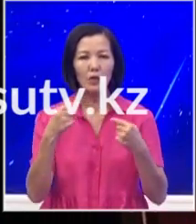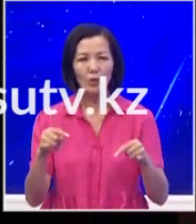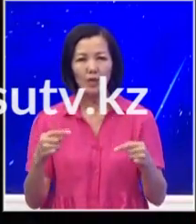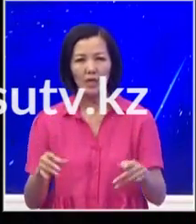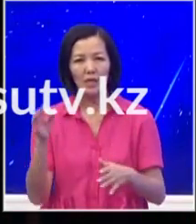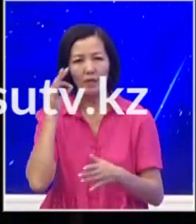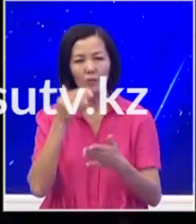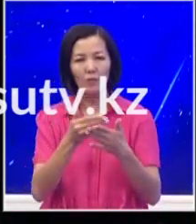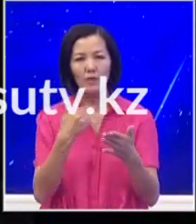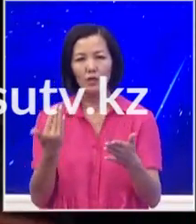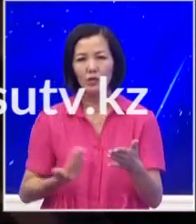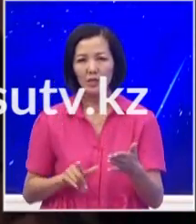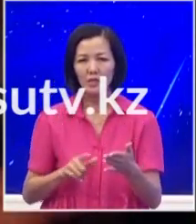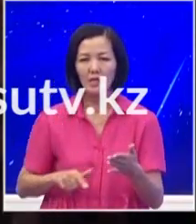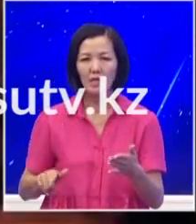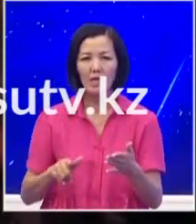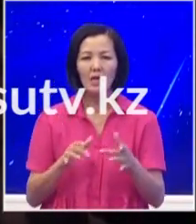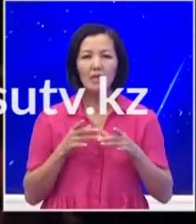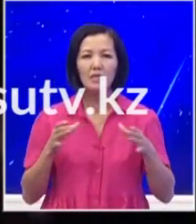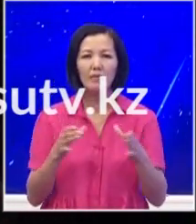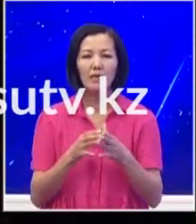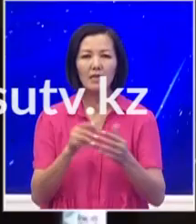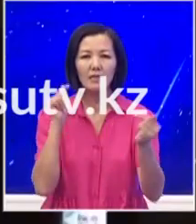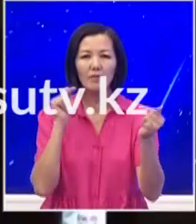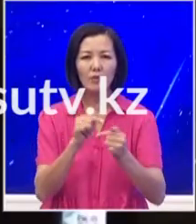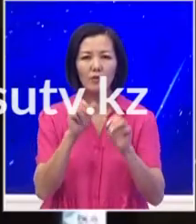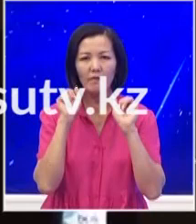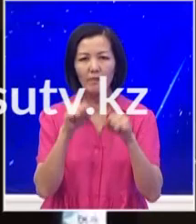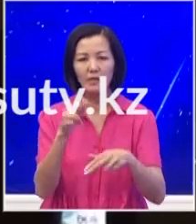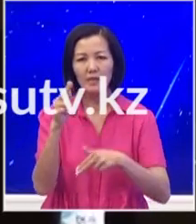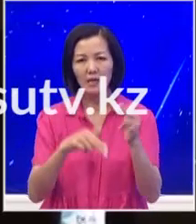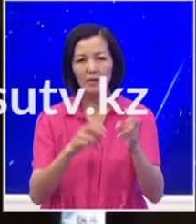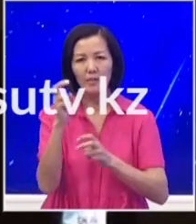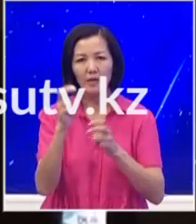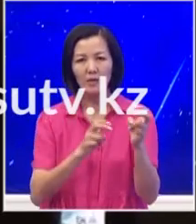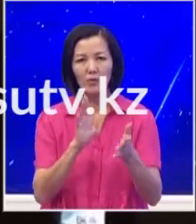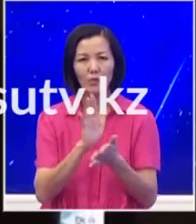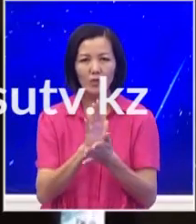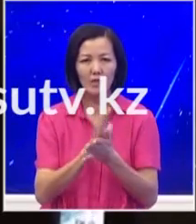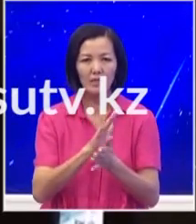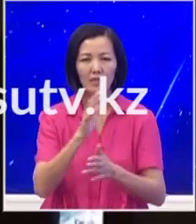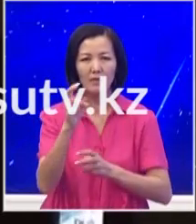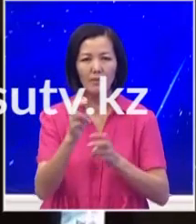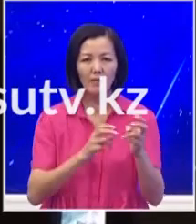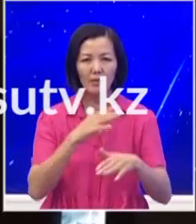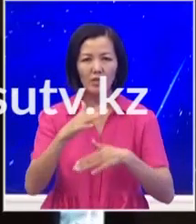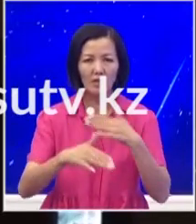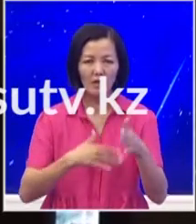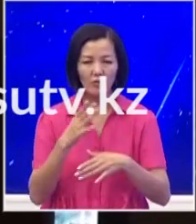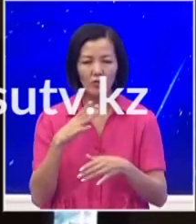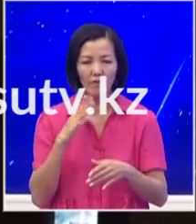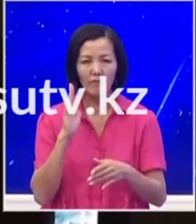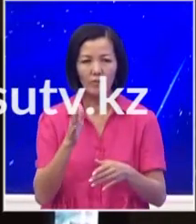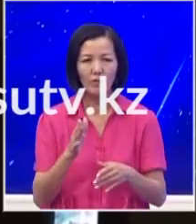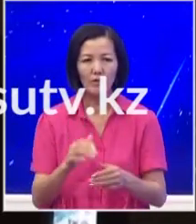Напомним, ранее жители Степногорска собрались, чтобы высказаться против возможного строительства предприятия по утилизации промышленных отходов.